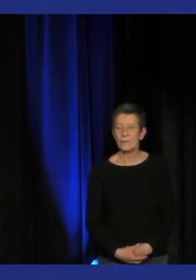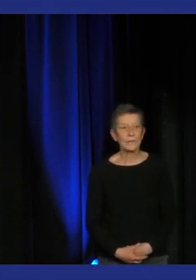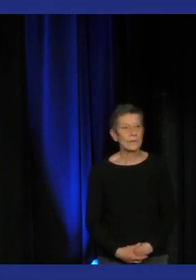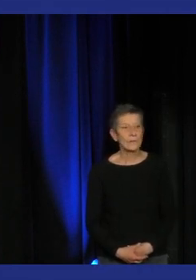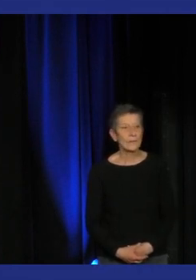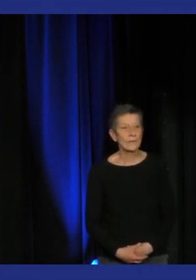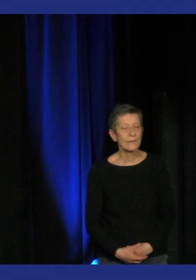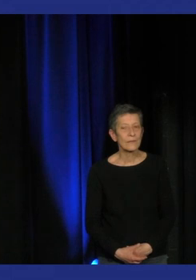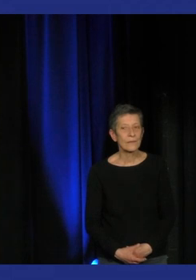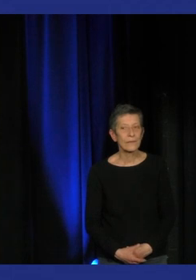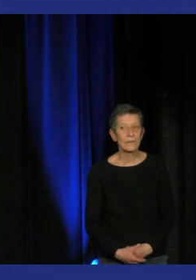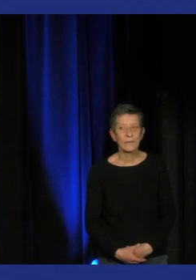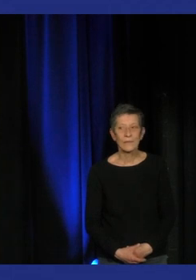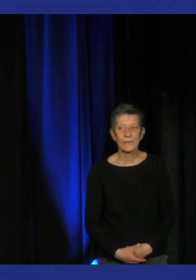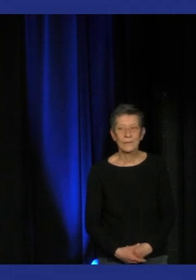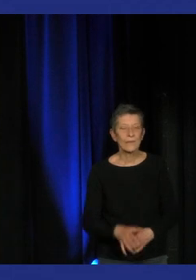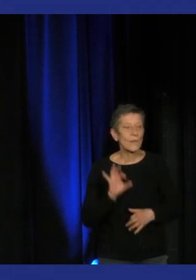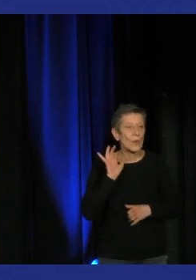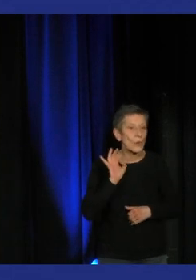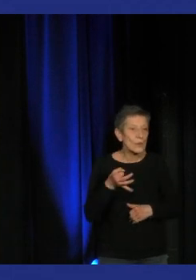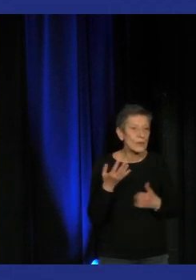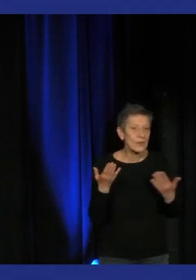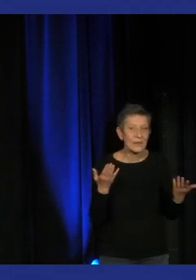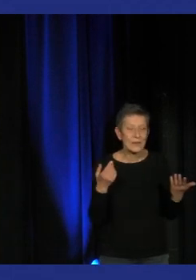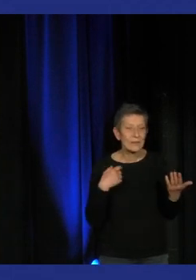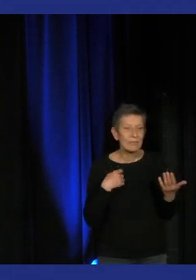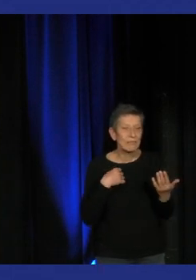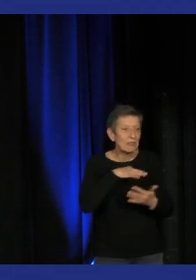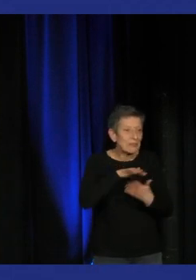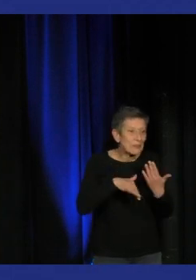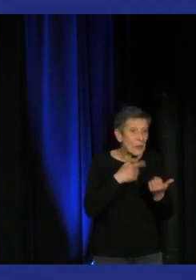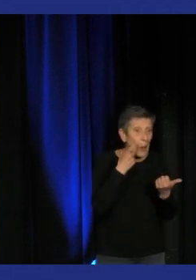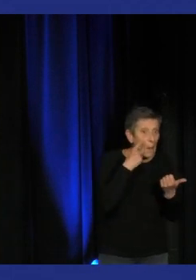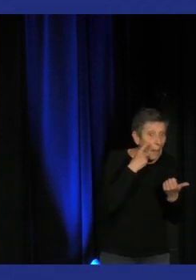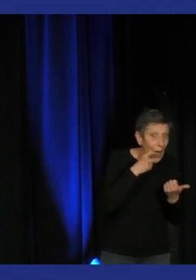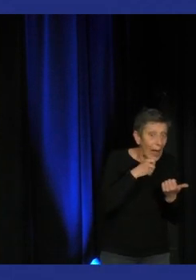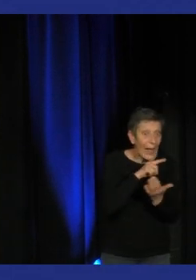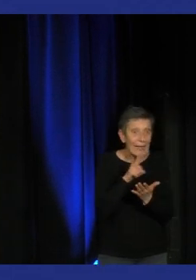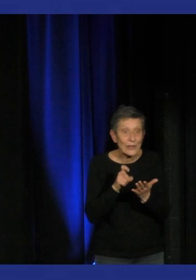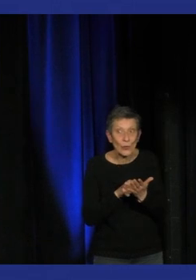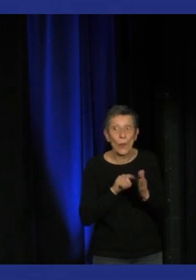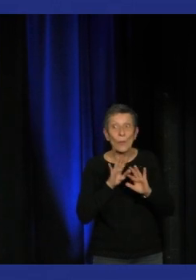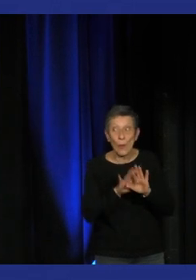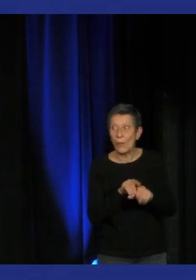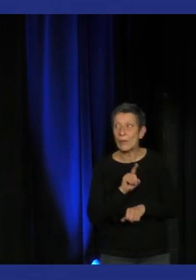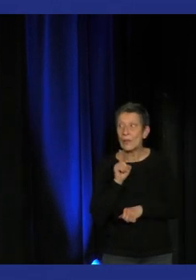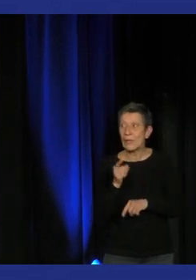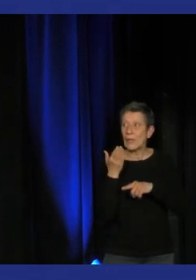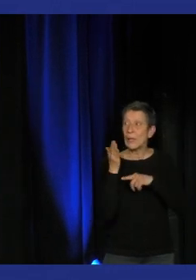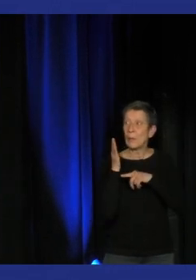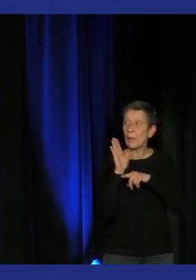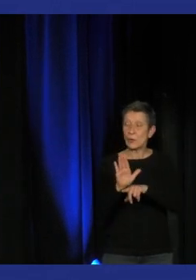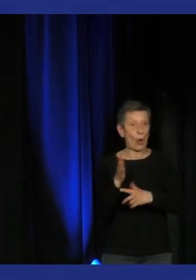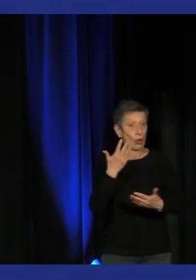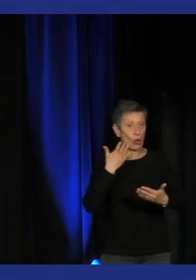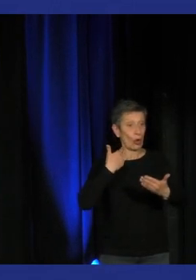Oui, ce que j'ai, c'est une remarque, une question quoi, en même temps. C'est quand vous présentez des handicapés, généralement,